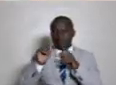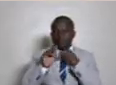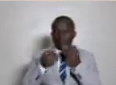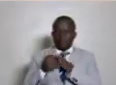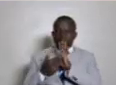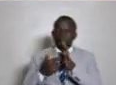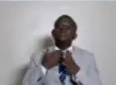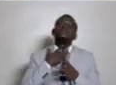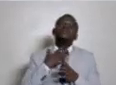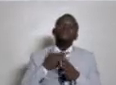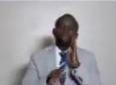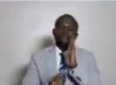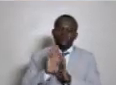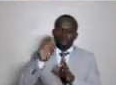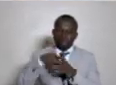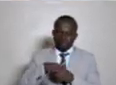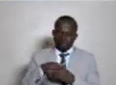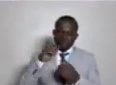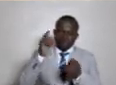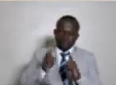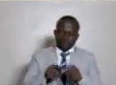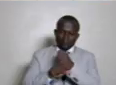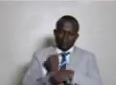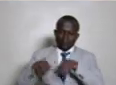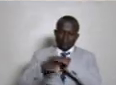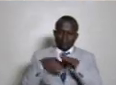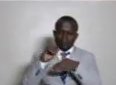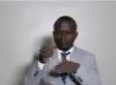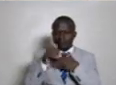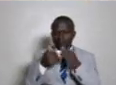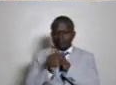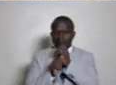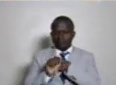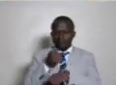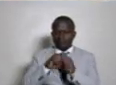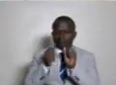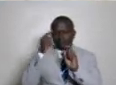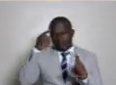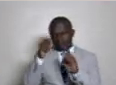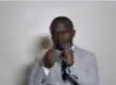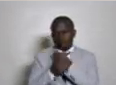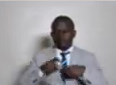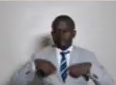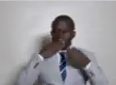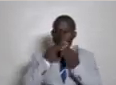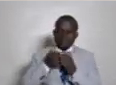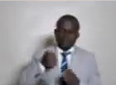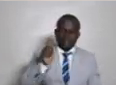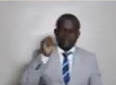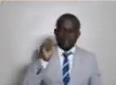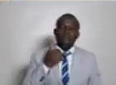bafite inyota y'iterambere, haba mu kugezwaho ibikorwa remezo n'ibindi bikorwa bigamije guhindura imibereho yabo. Ibyifuzo